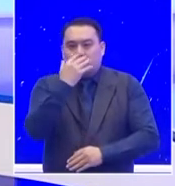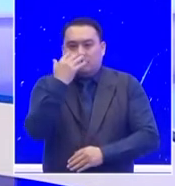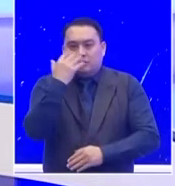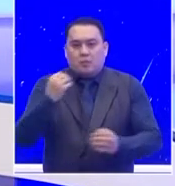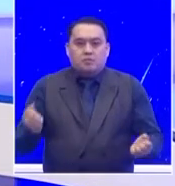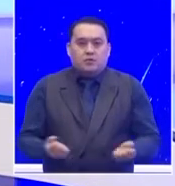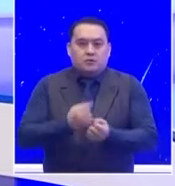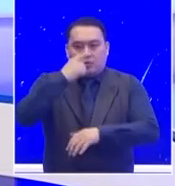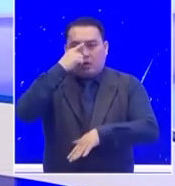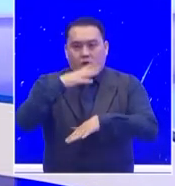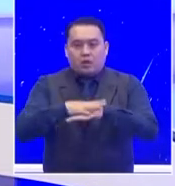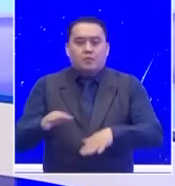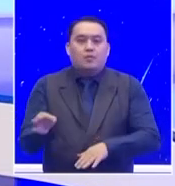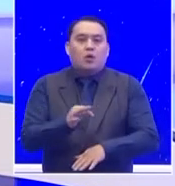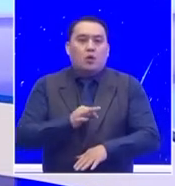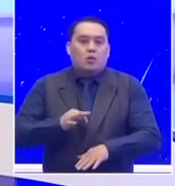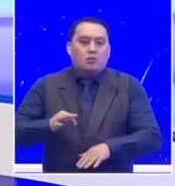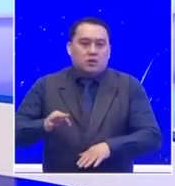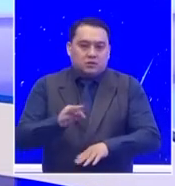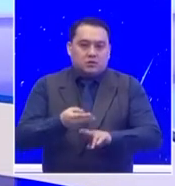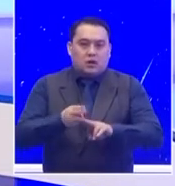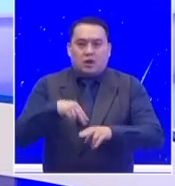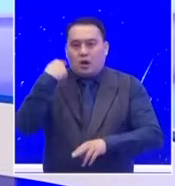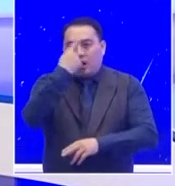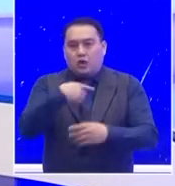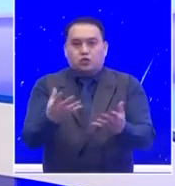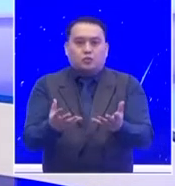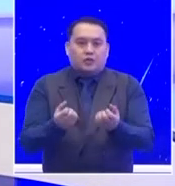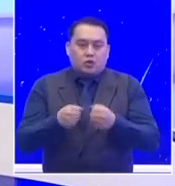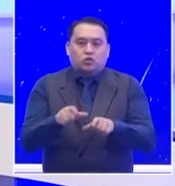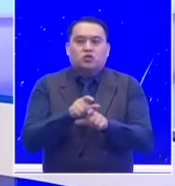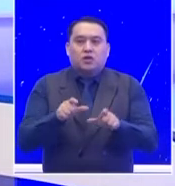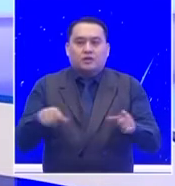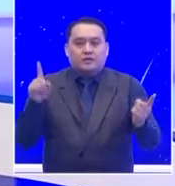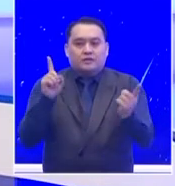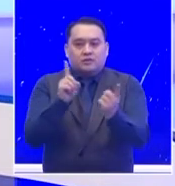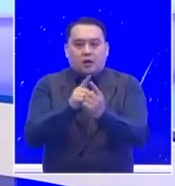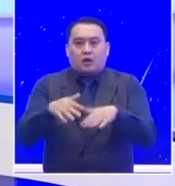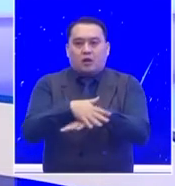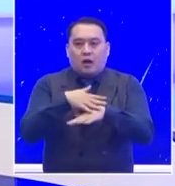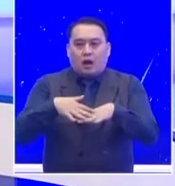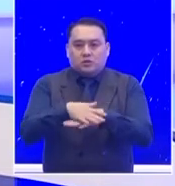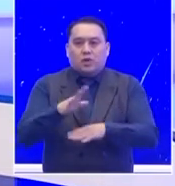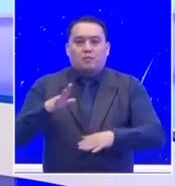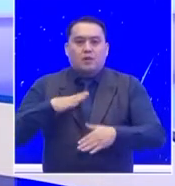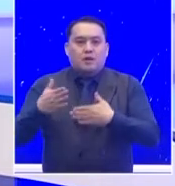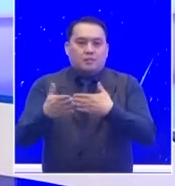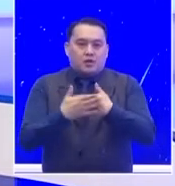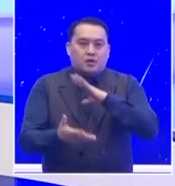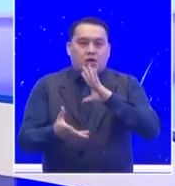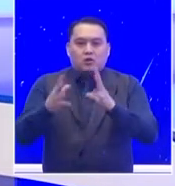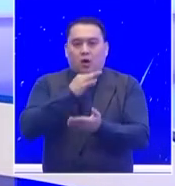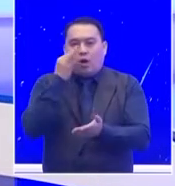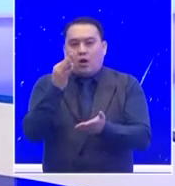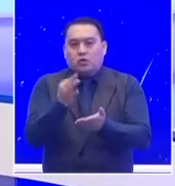поддержал аким Алматинской области Аман Дыкбаталов на личном приеме граждан. На встрече с населением, которая состоялась перед итоговым